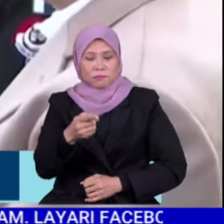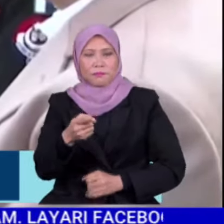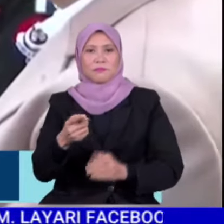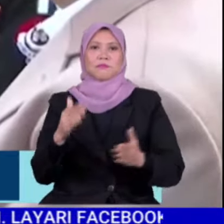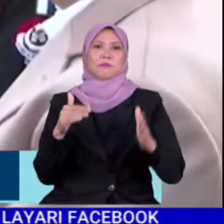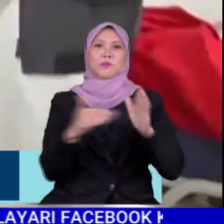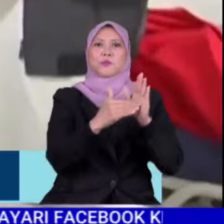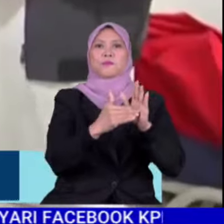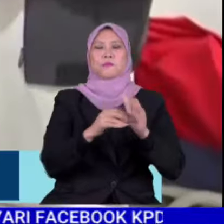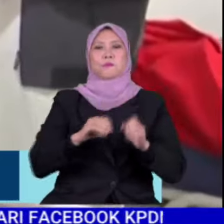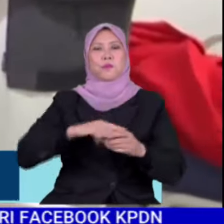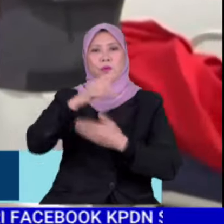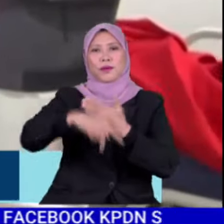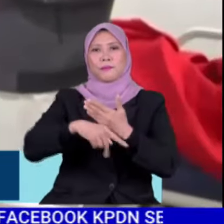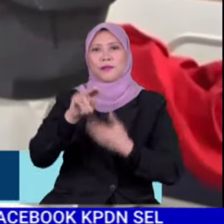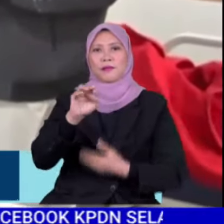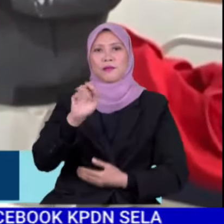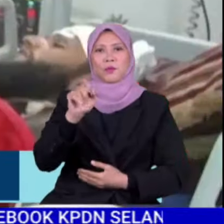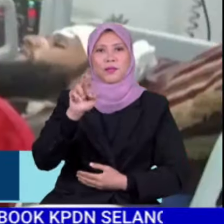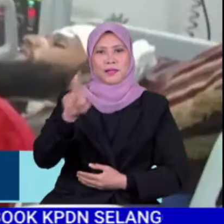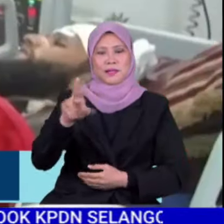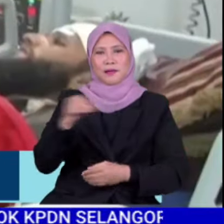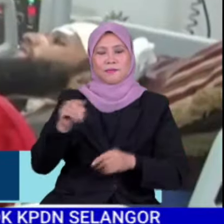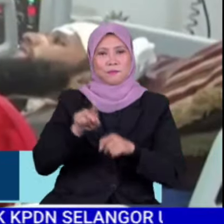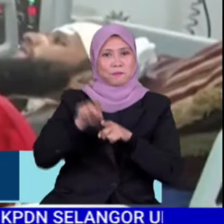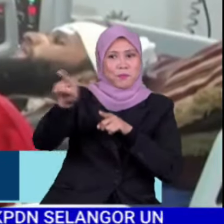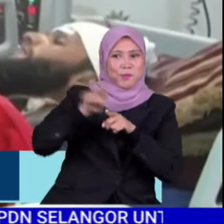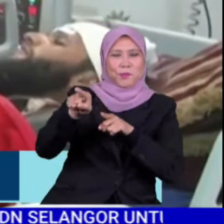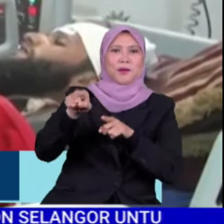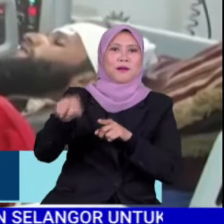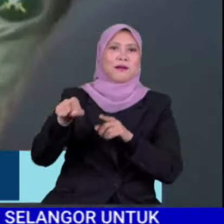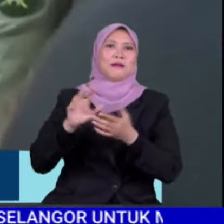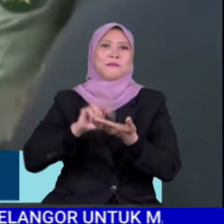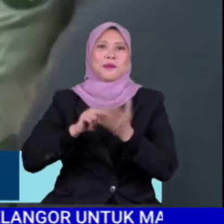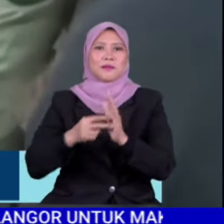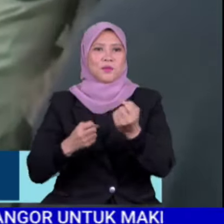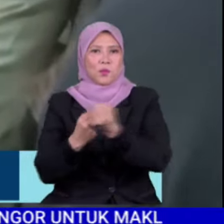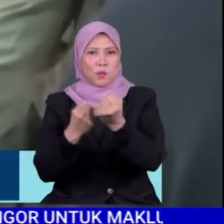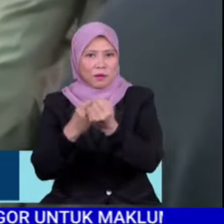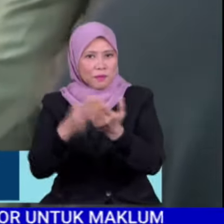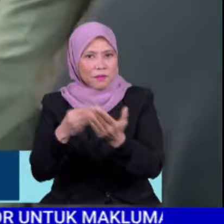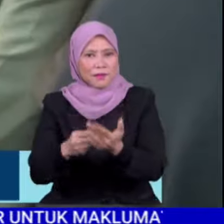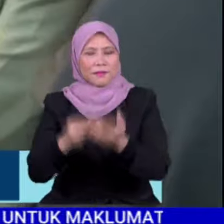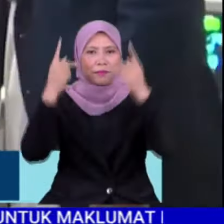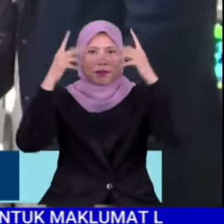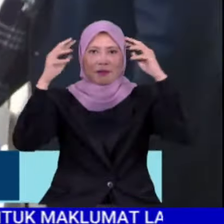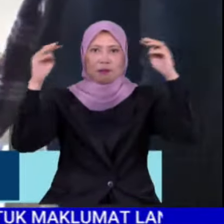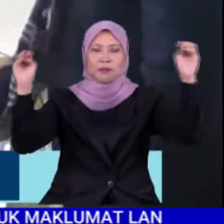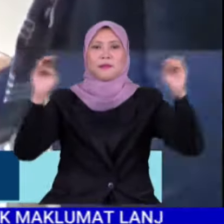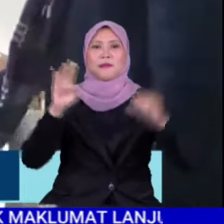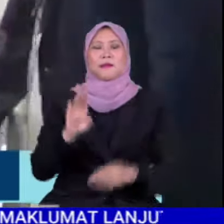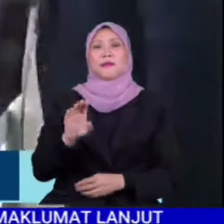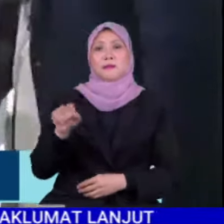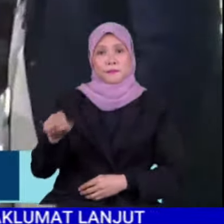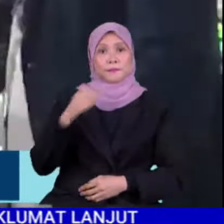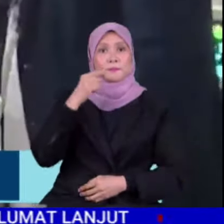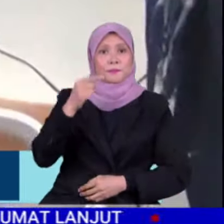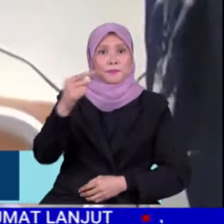menyekat program nuklear dan peluru berpandu sebagai balasan kepada sokongan keuangan. Perdana Menteri Shehbaz Sharif